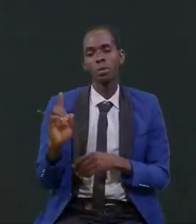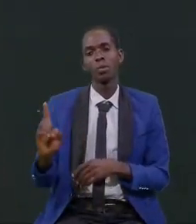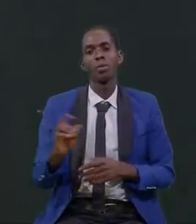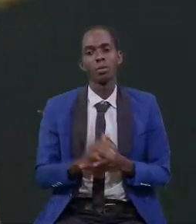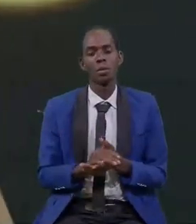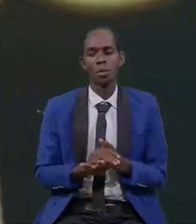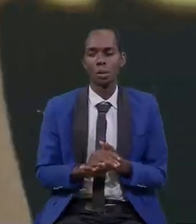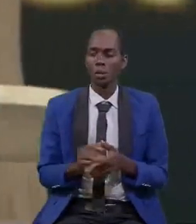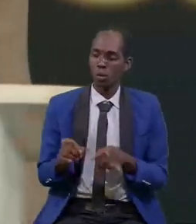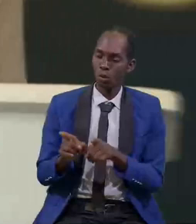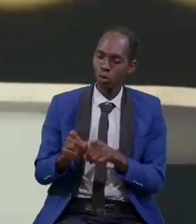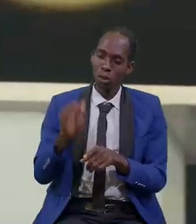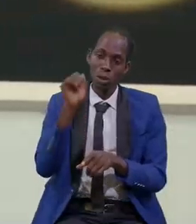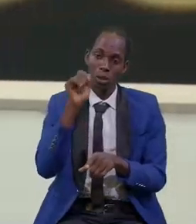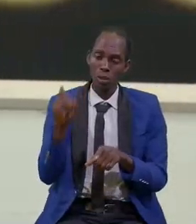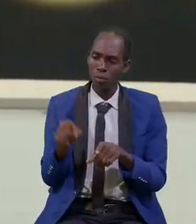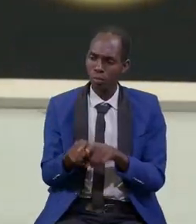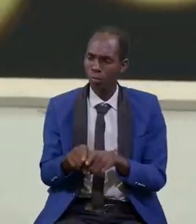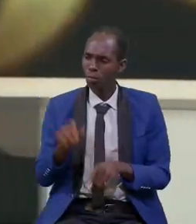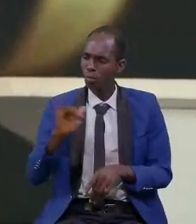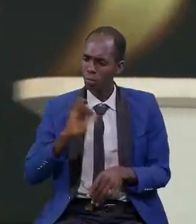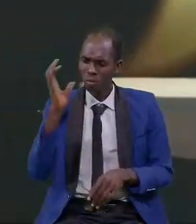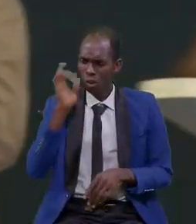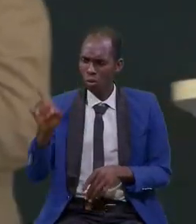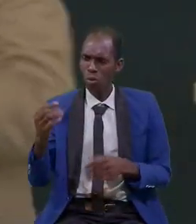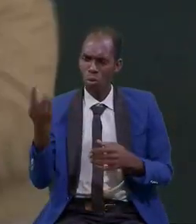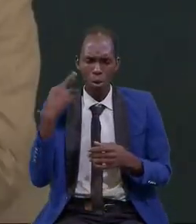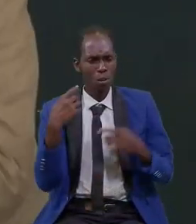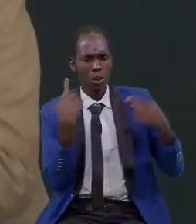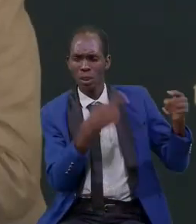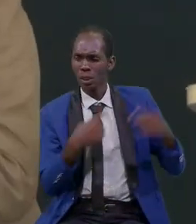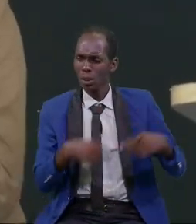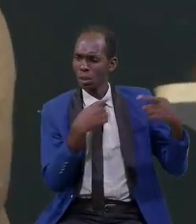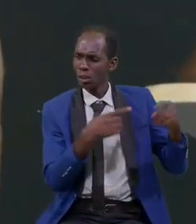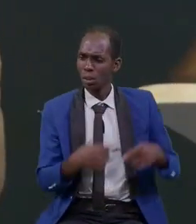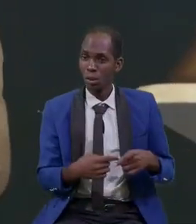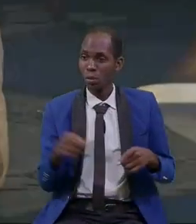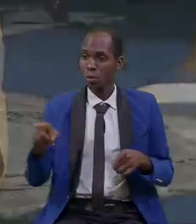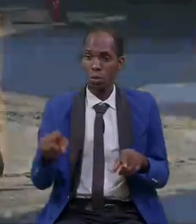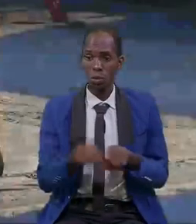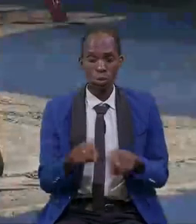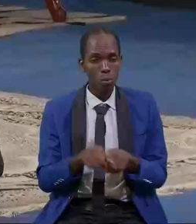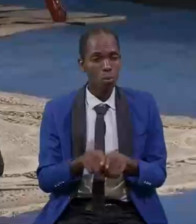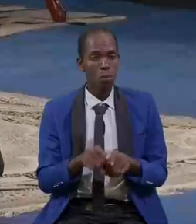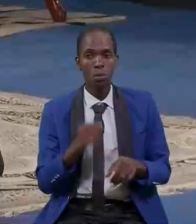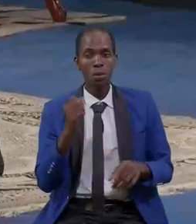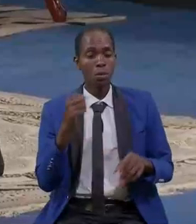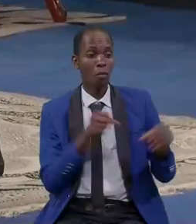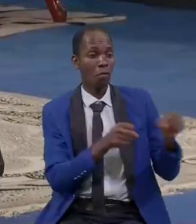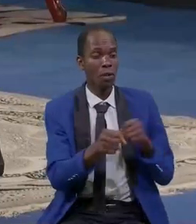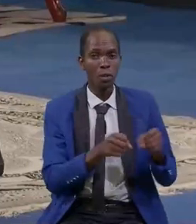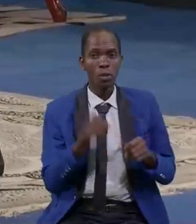Sœur, j'ai appris que tu te querellais. J'ai appris que tu